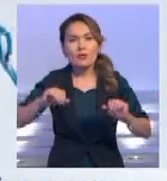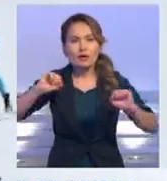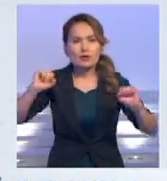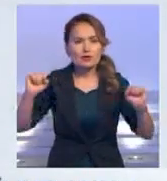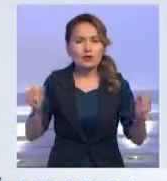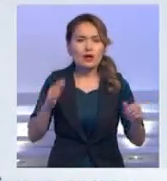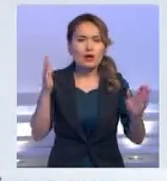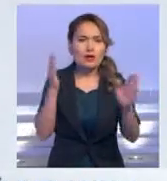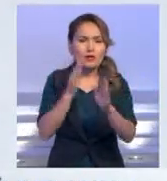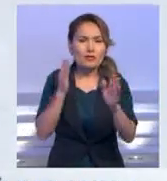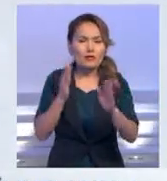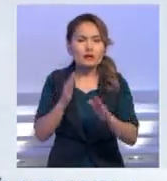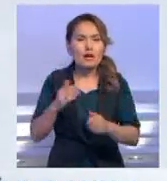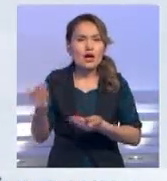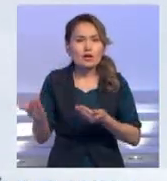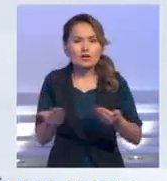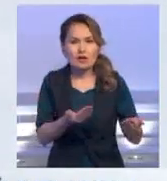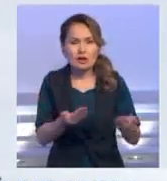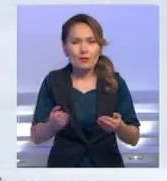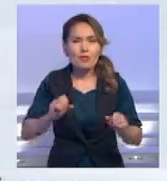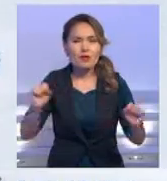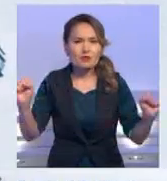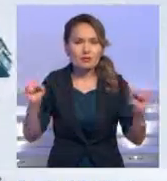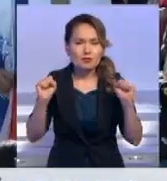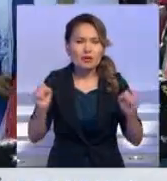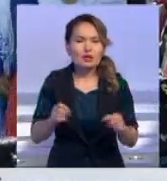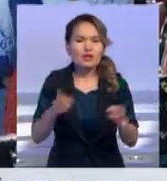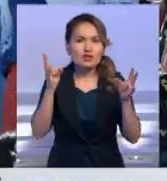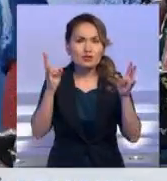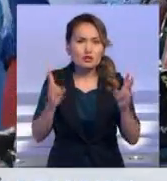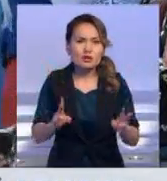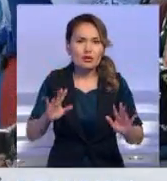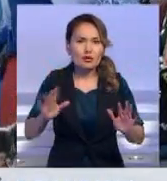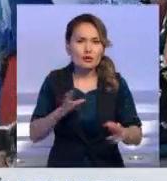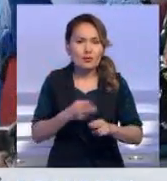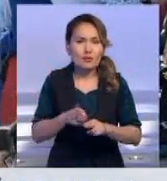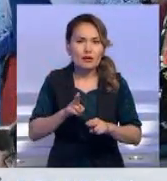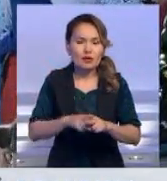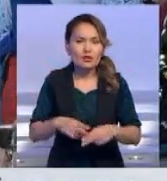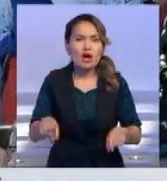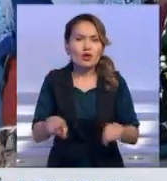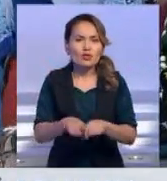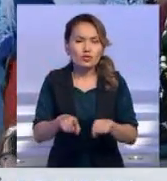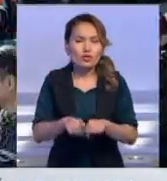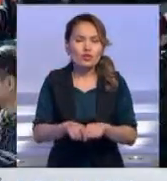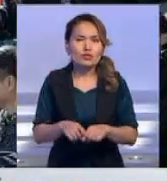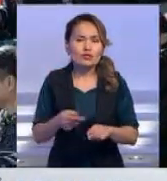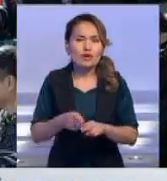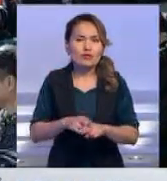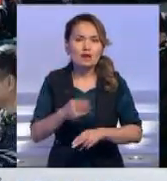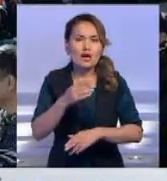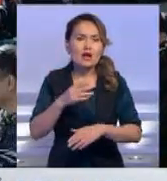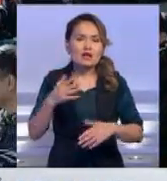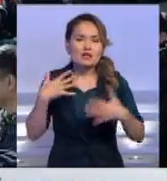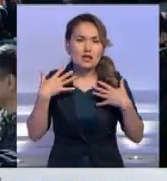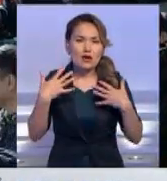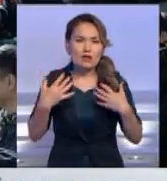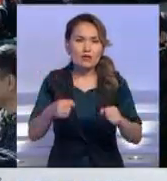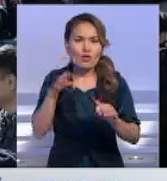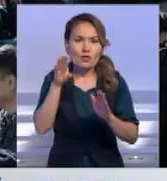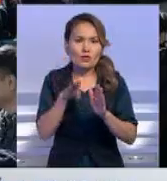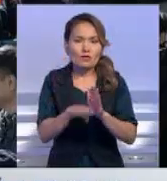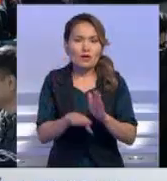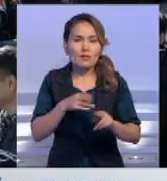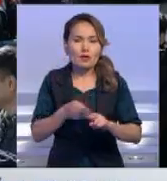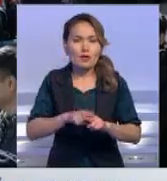суытып кеткен. Шаңғы трассасында спортшылар жарақат алған. Мәселен, Александрдың тірек қимыл жүйесіне зақым келген. Ертең паралимпиада